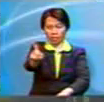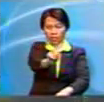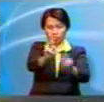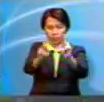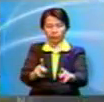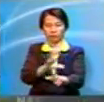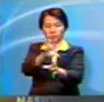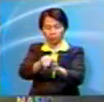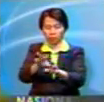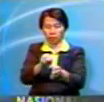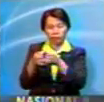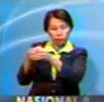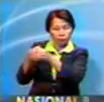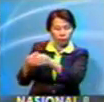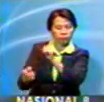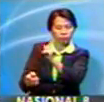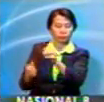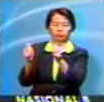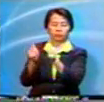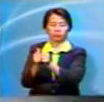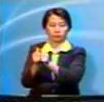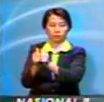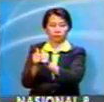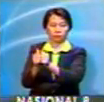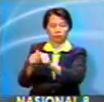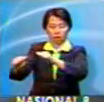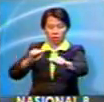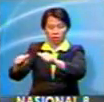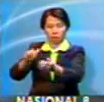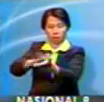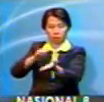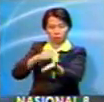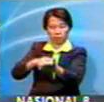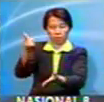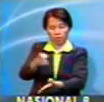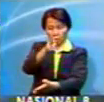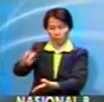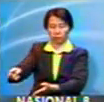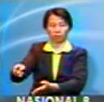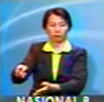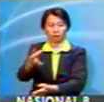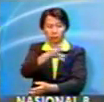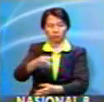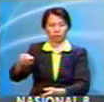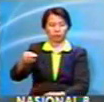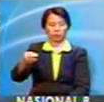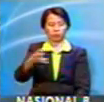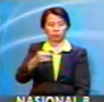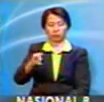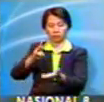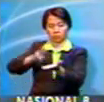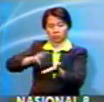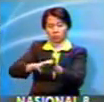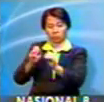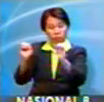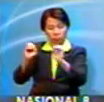yang terlibat dan bersekongkol dengan aktiviti perjudian haram dan juga loteri